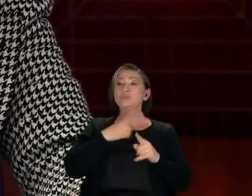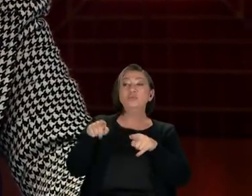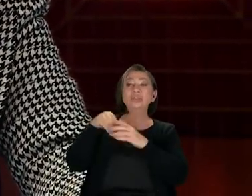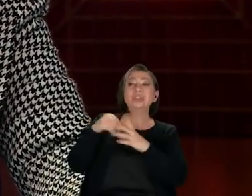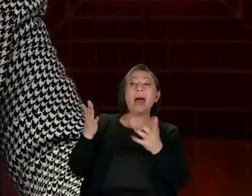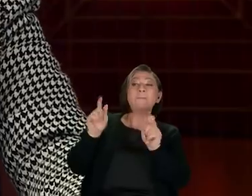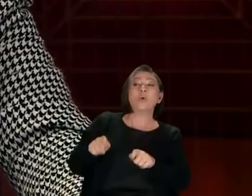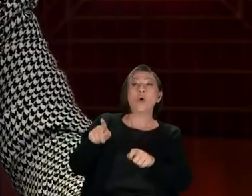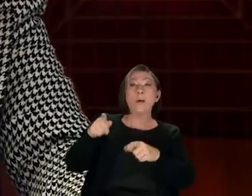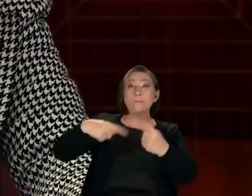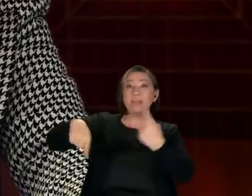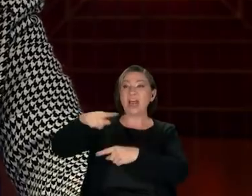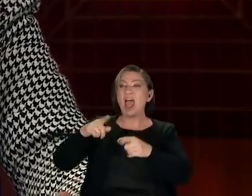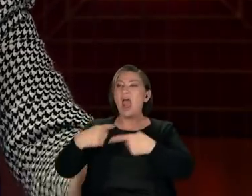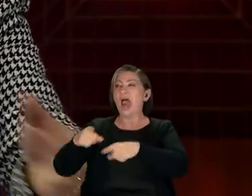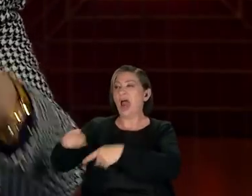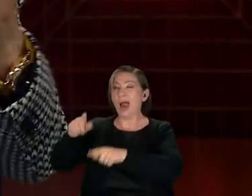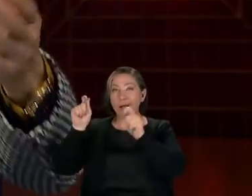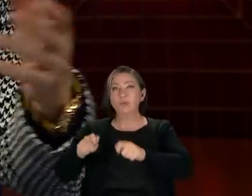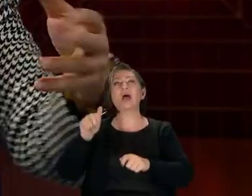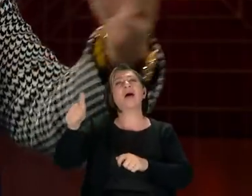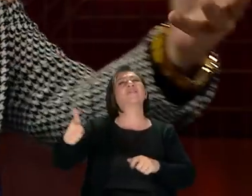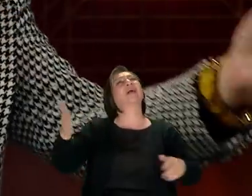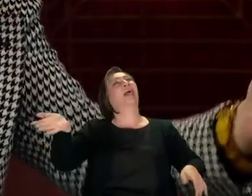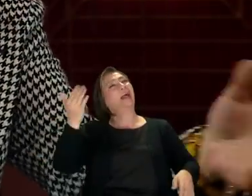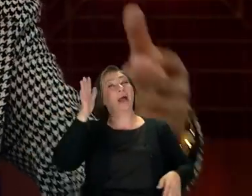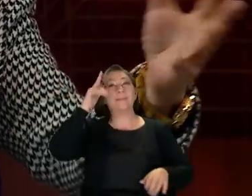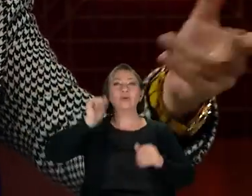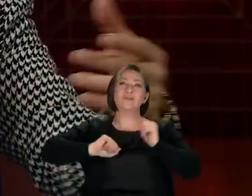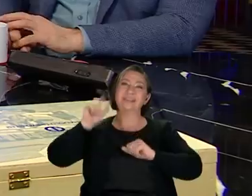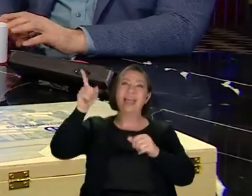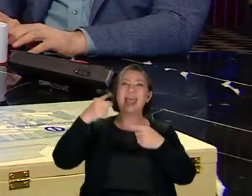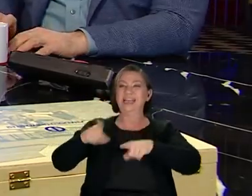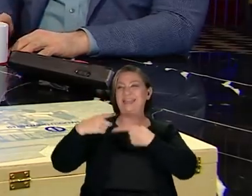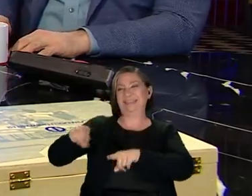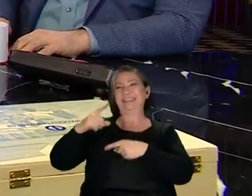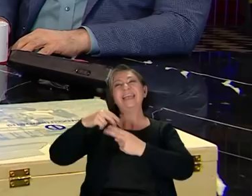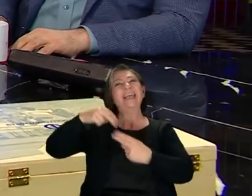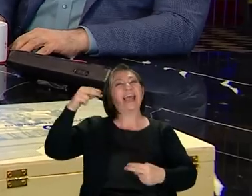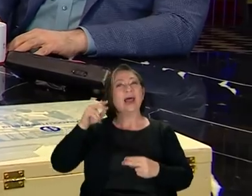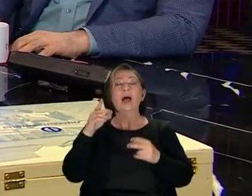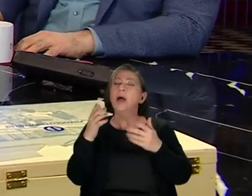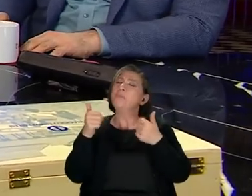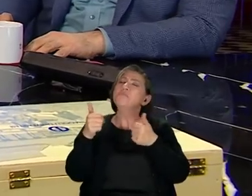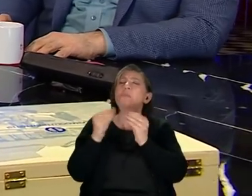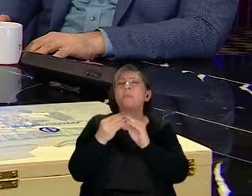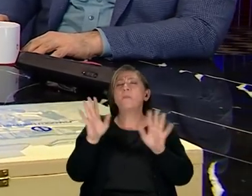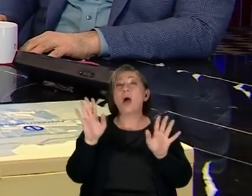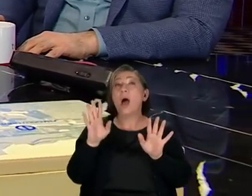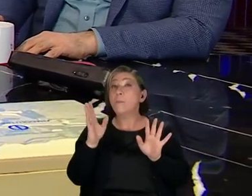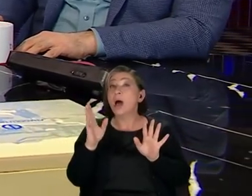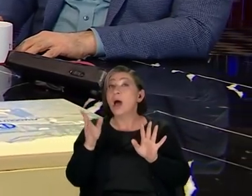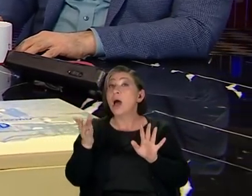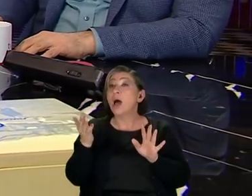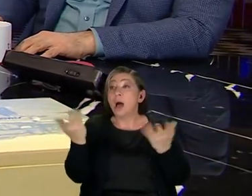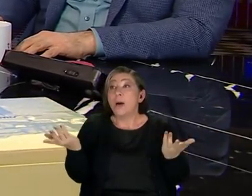yapıyor? Eğer birbirlerine eşek şakası yapıyorlarsa aferin onlara vardır ya Amerika üniversitelerindeki eşek şakaları, hikayeleri falan. Hani onu yapıyorlarsa amenna bir